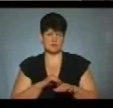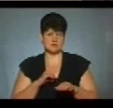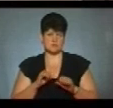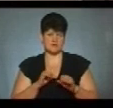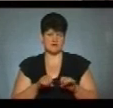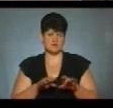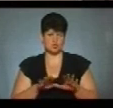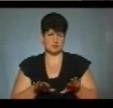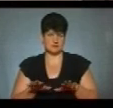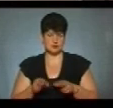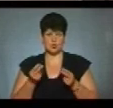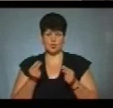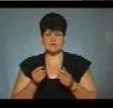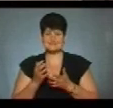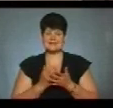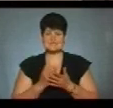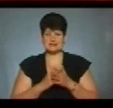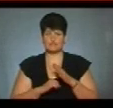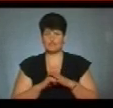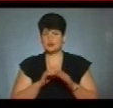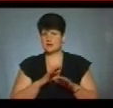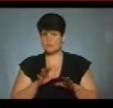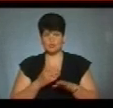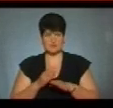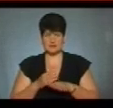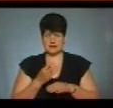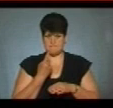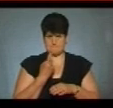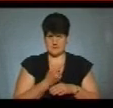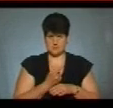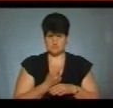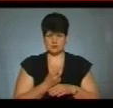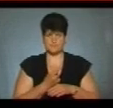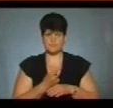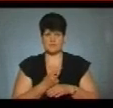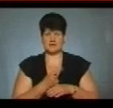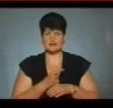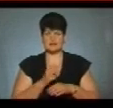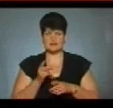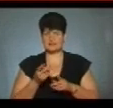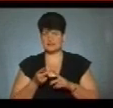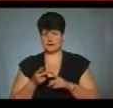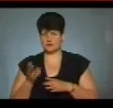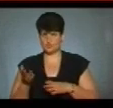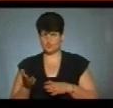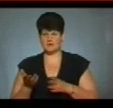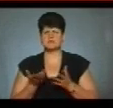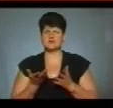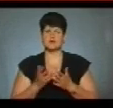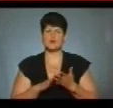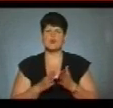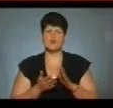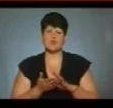на місці. Тобто кошти з резервного фонду не було виділено ні на першу цю нагоду, яка трапилась в квітні, ні на цю. А за яких